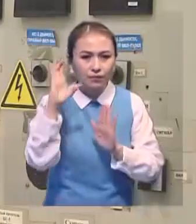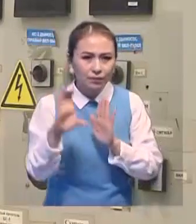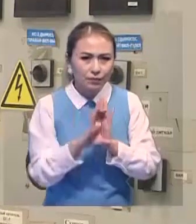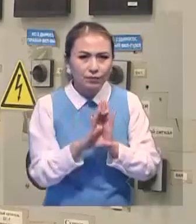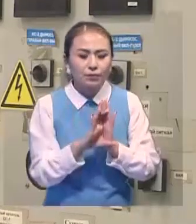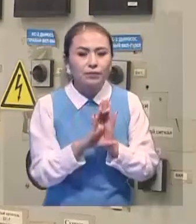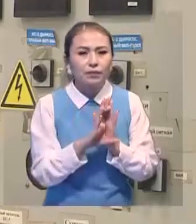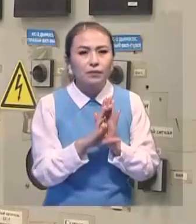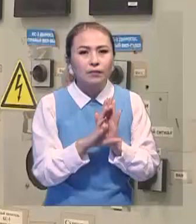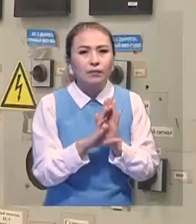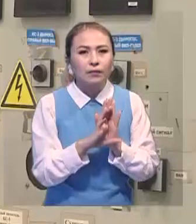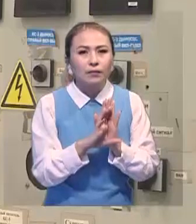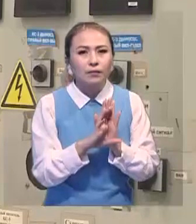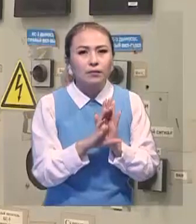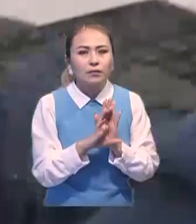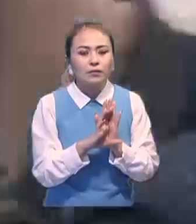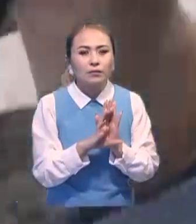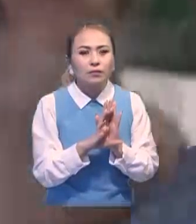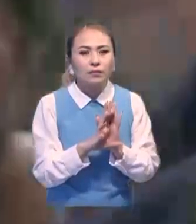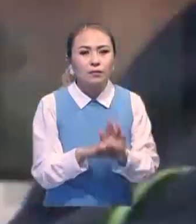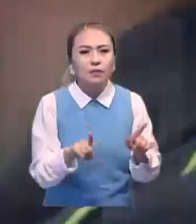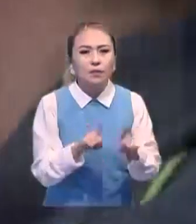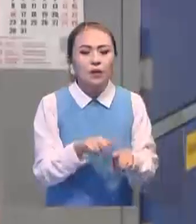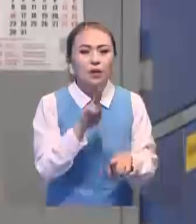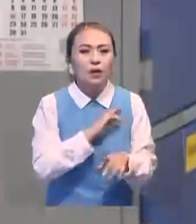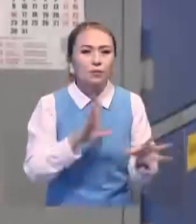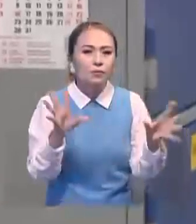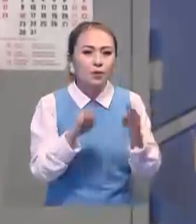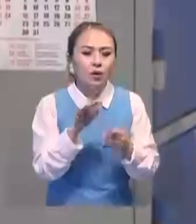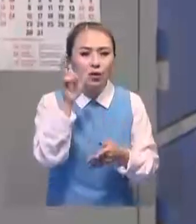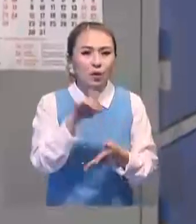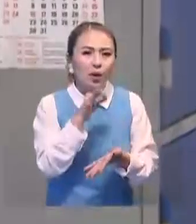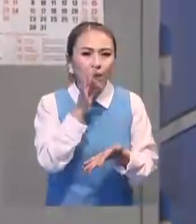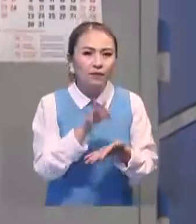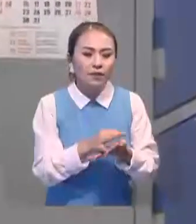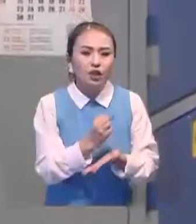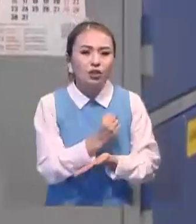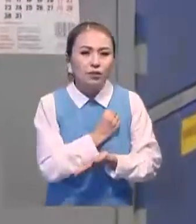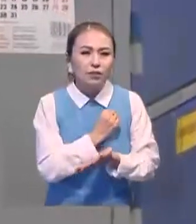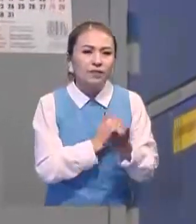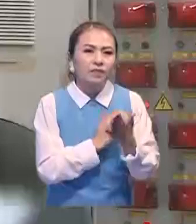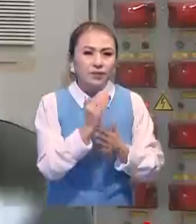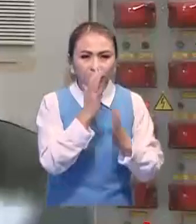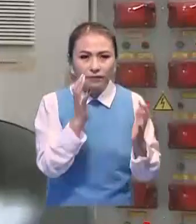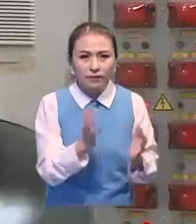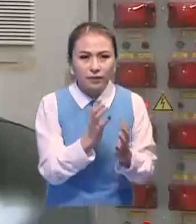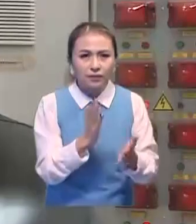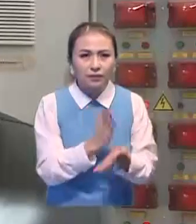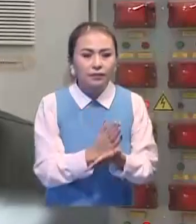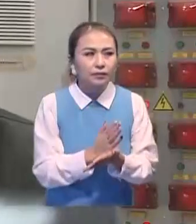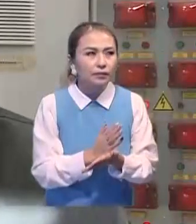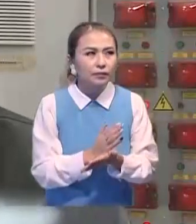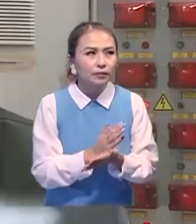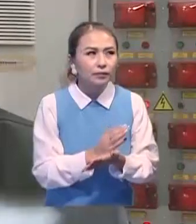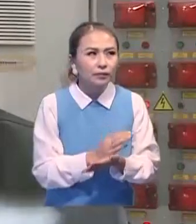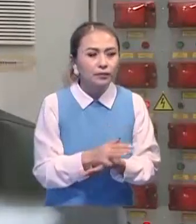Дәстүрдің көбісін нетеміз, істейміз. Әртістері болса Сергейдің жауапкершілігімен жанашырлығын жоғары бағалайды. Готов оказать всем